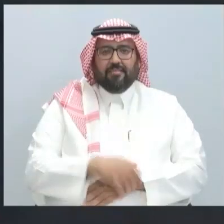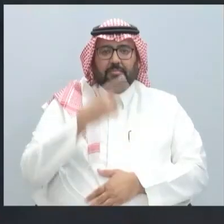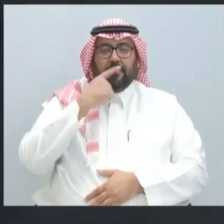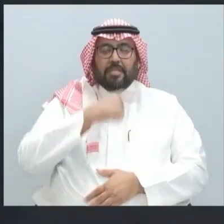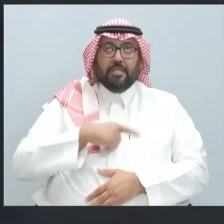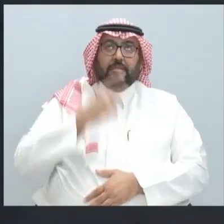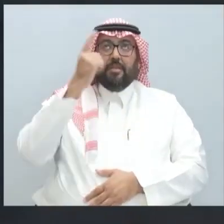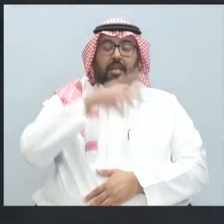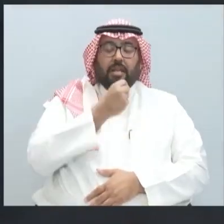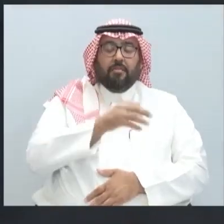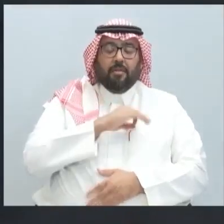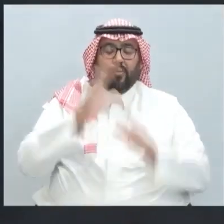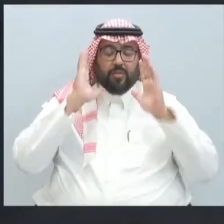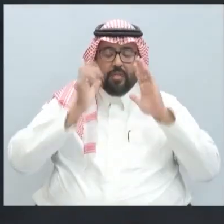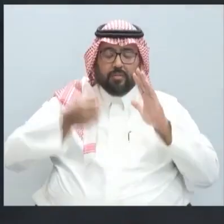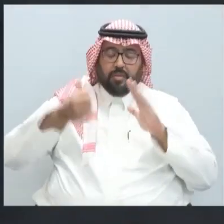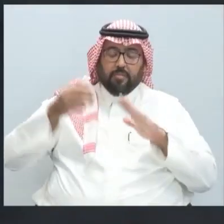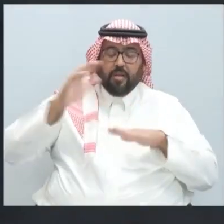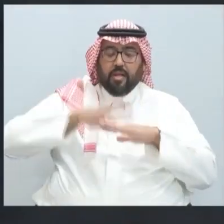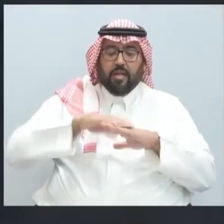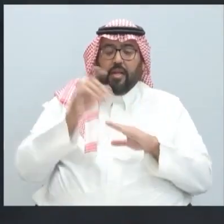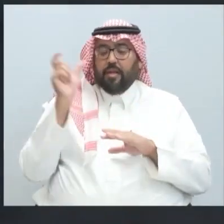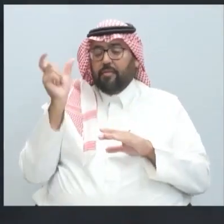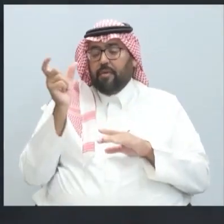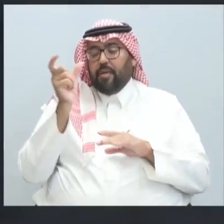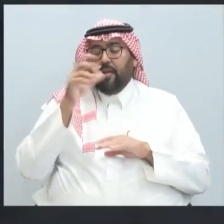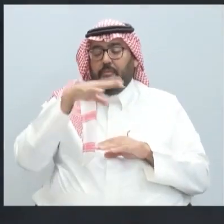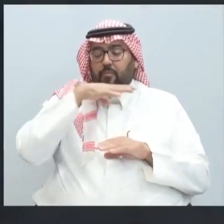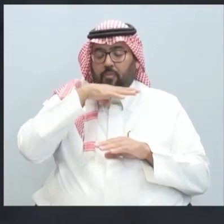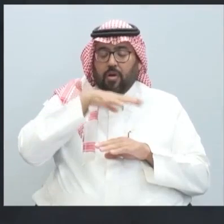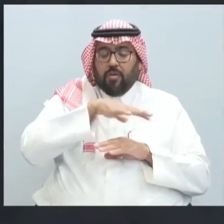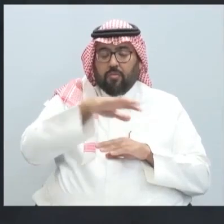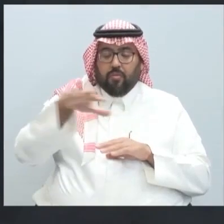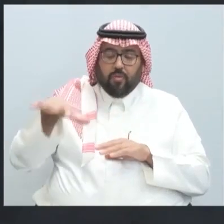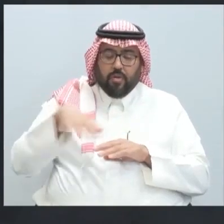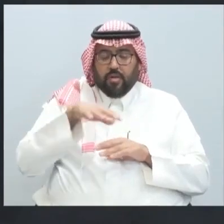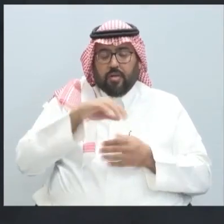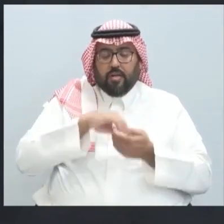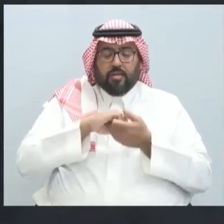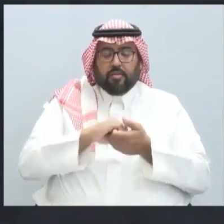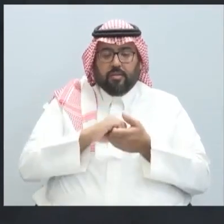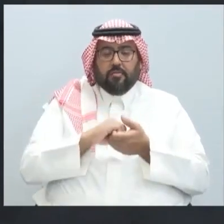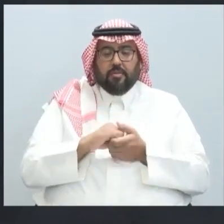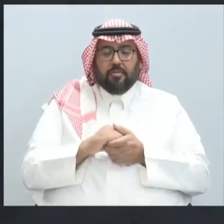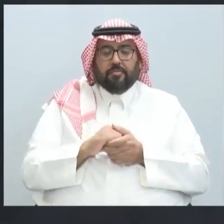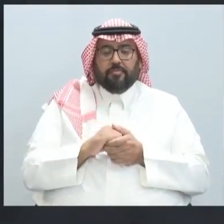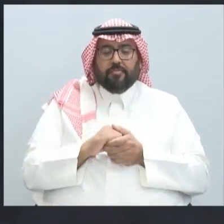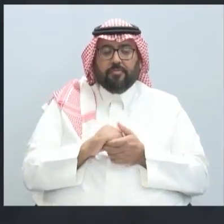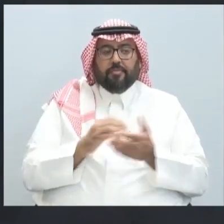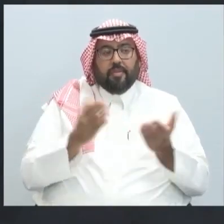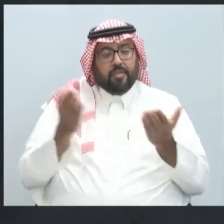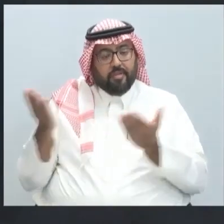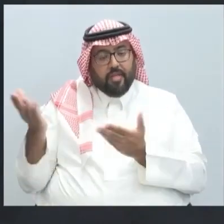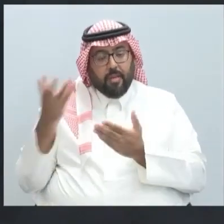بسم الله الرحمن الرحيم والصلاه والسلام على اشرف الانبياء واتم المرسلين نبينا محمد عليه افضل صلاه واتم